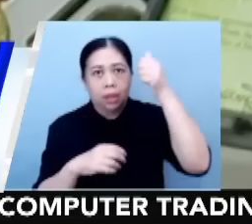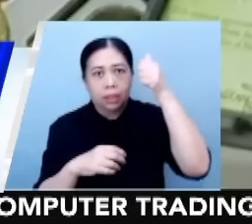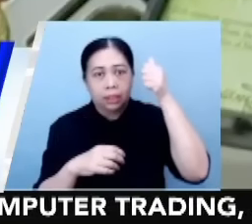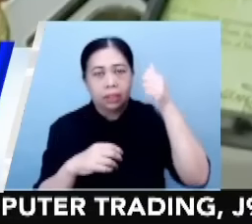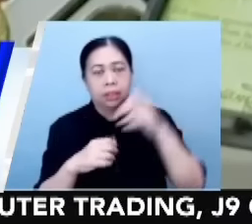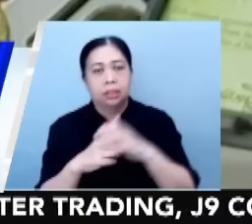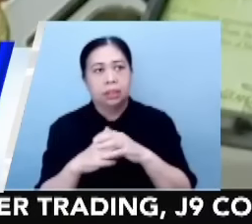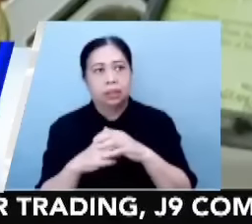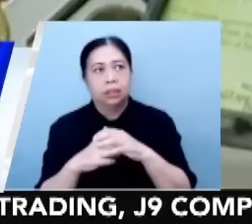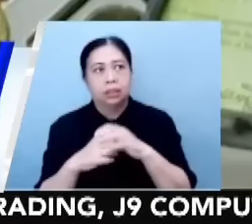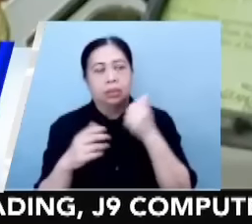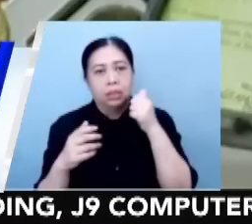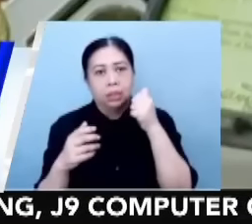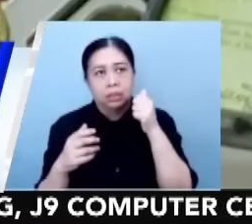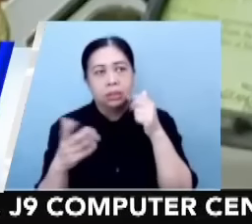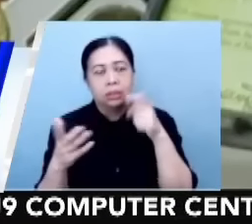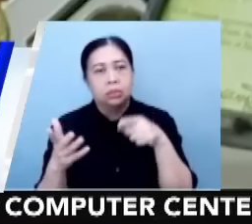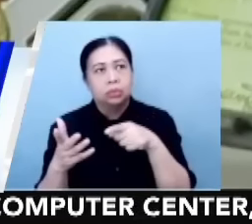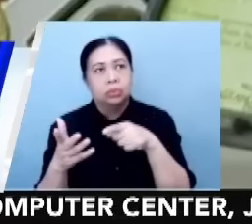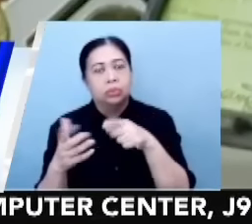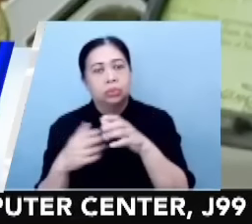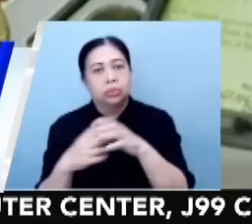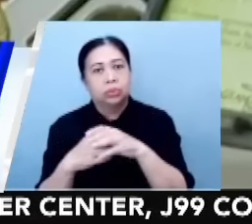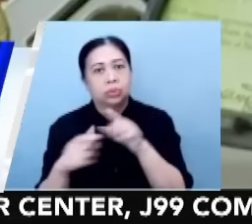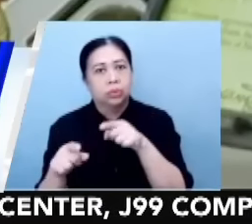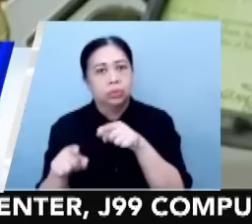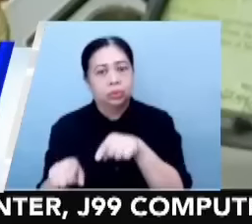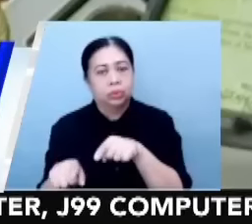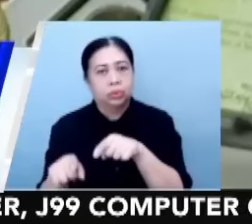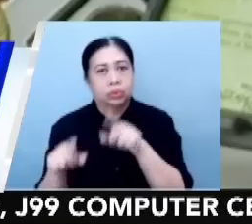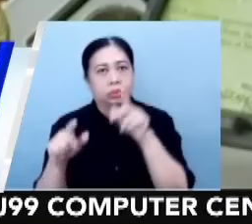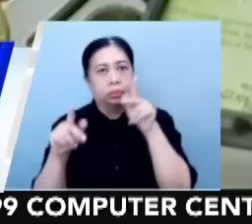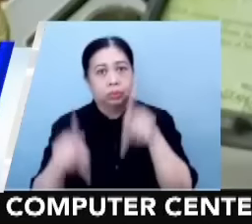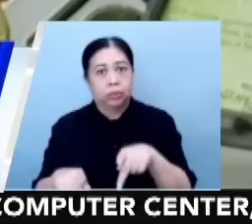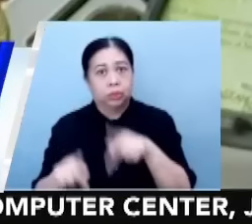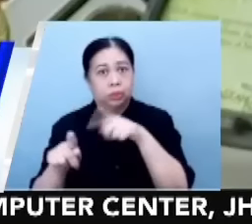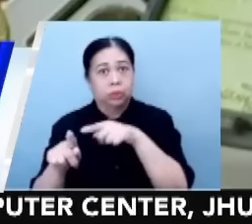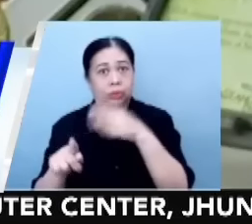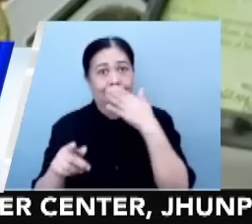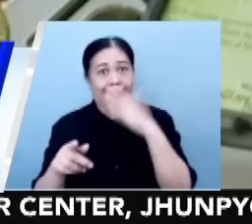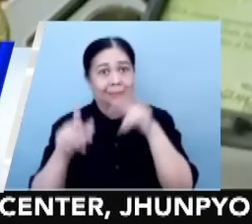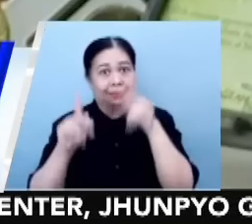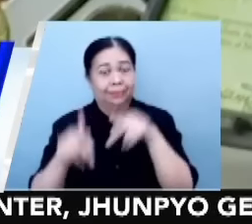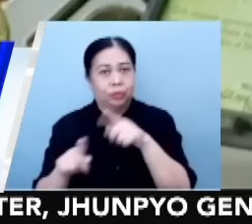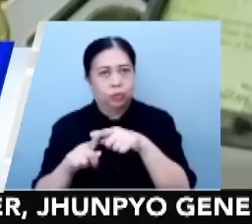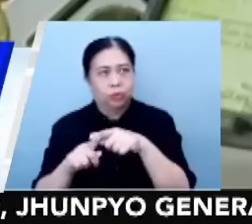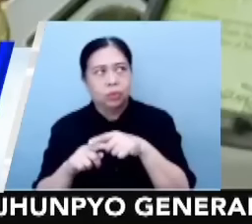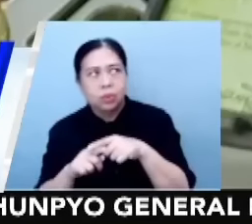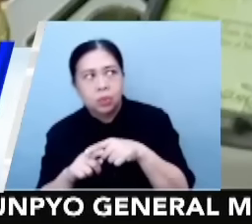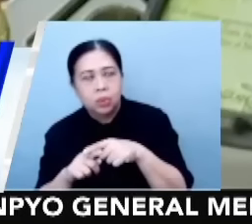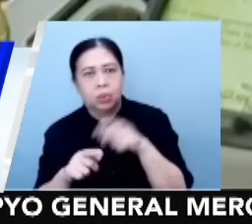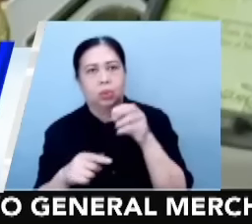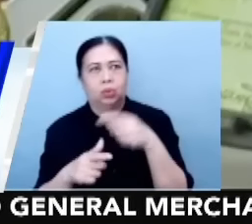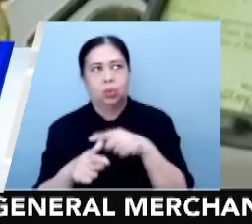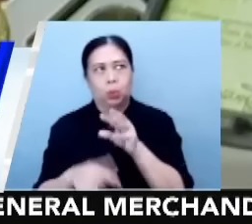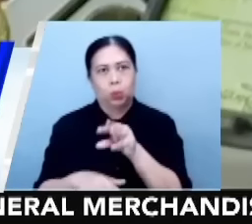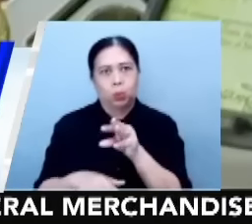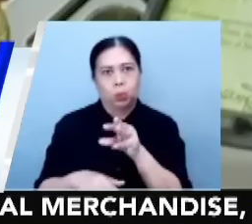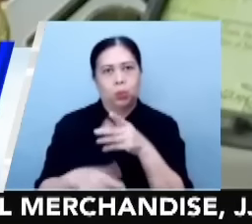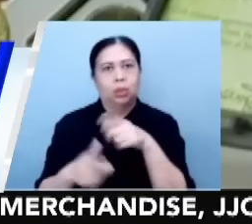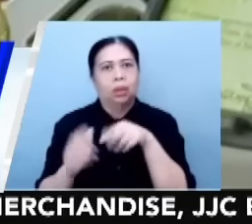ano ah yung subject natin ang ginagawa niya do niya kinukunan ng malalaswang